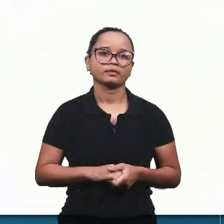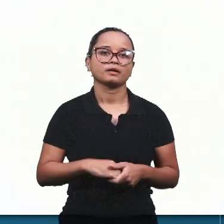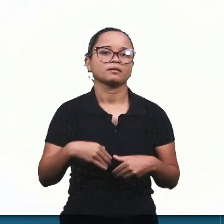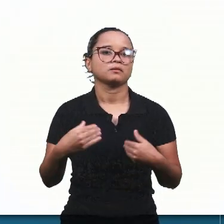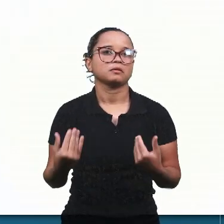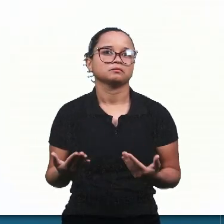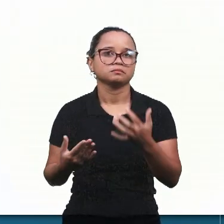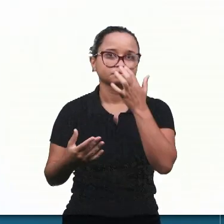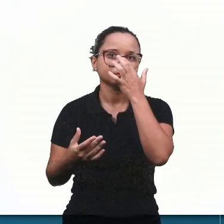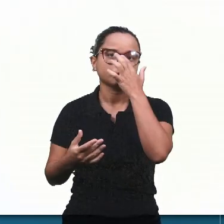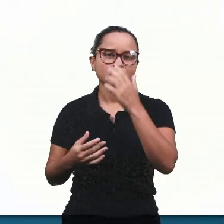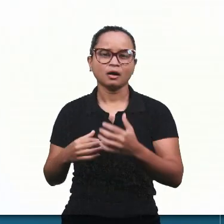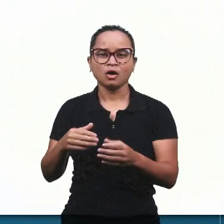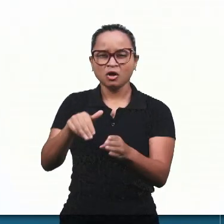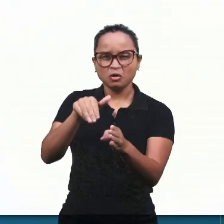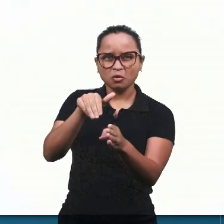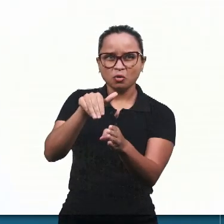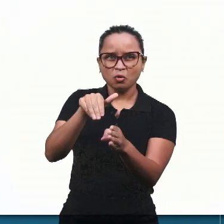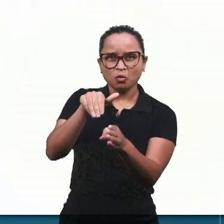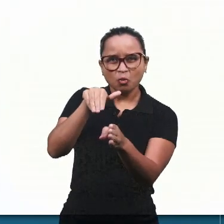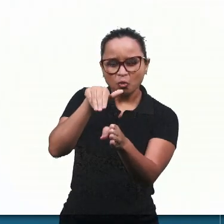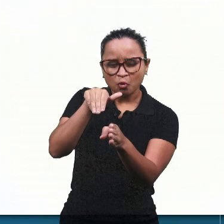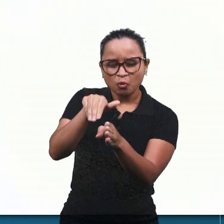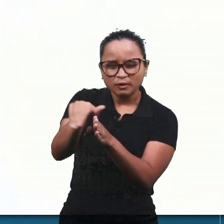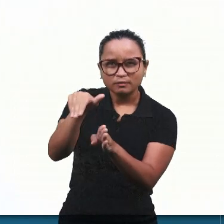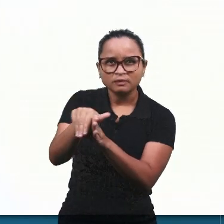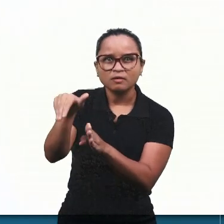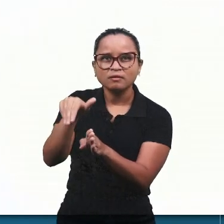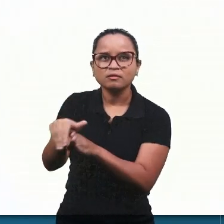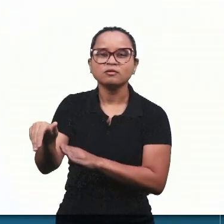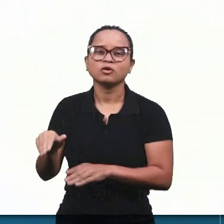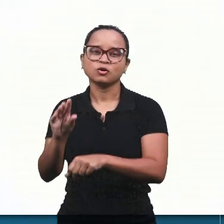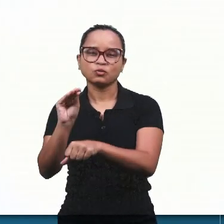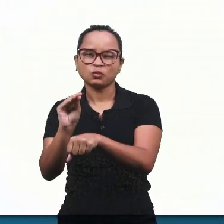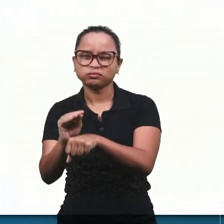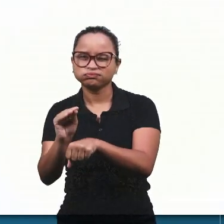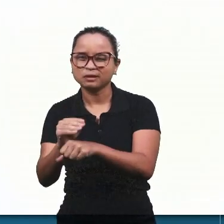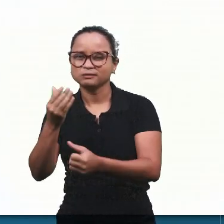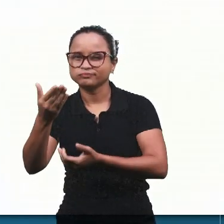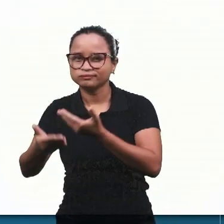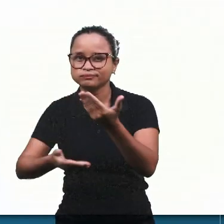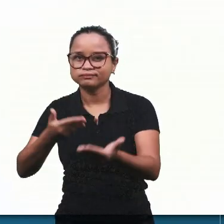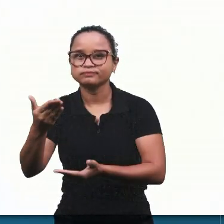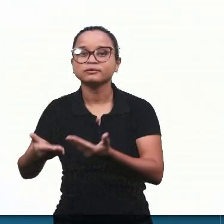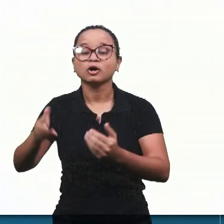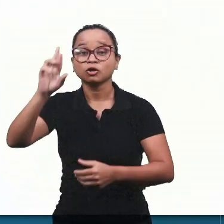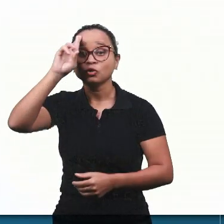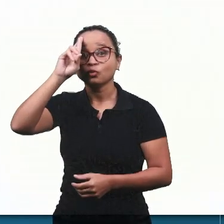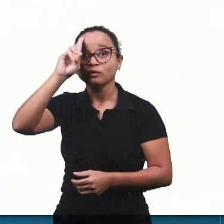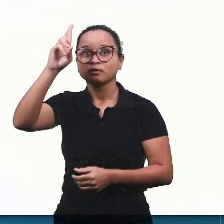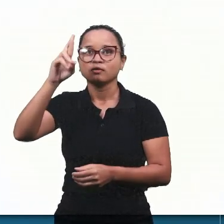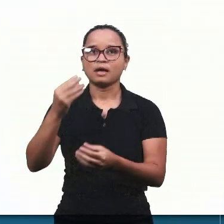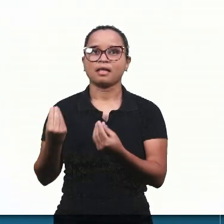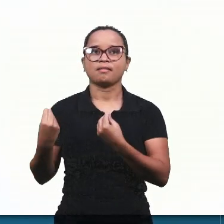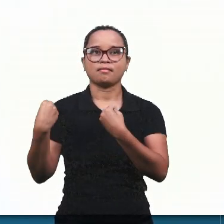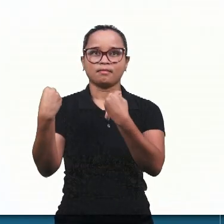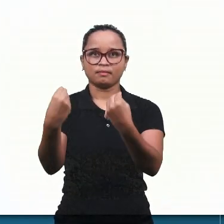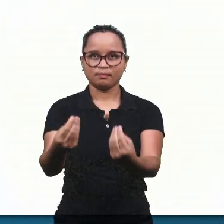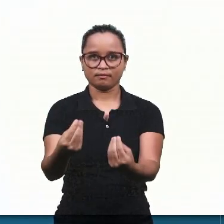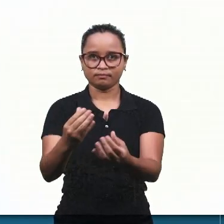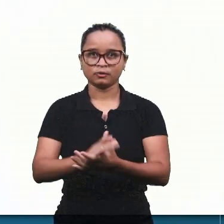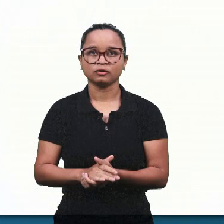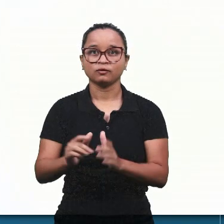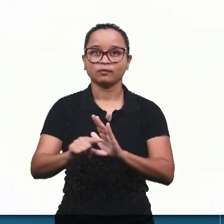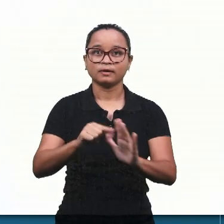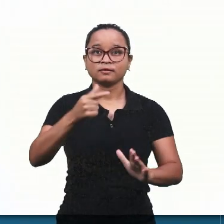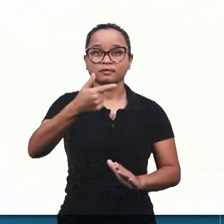Quels sont les soins et recommandations donnés par le Seigneur dans les versets 7, 8, appliqués